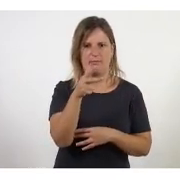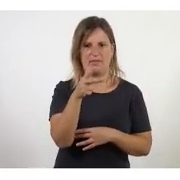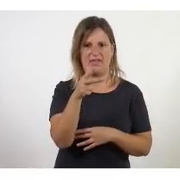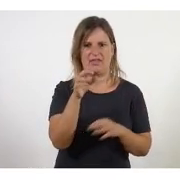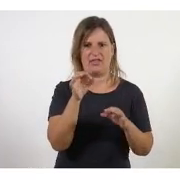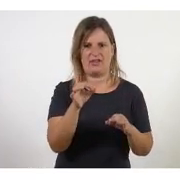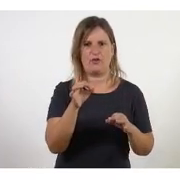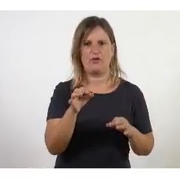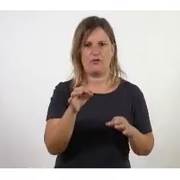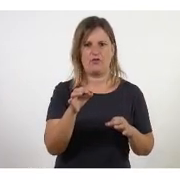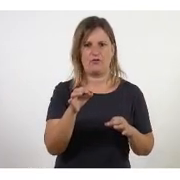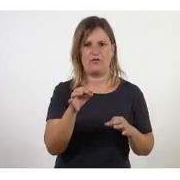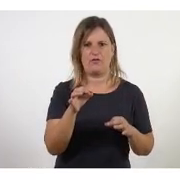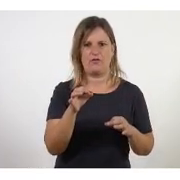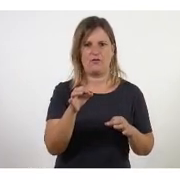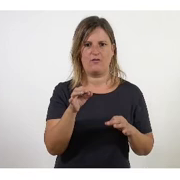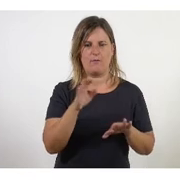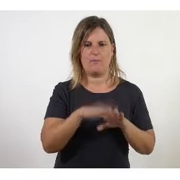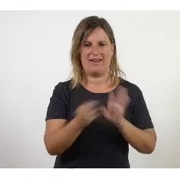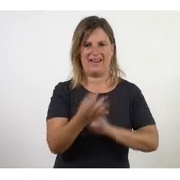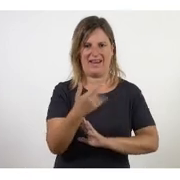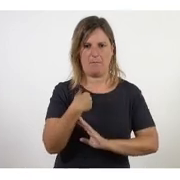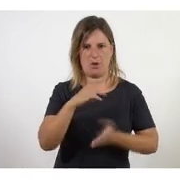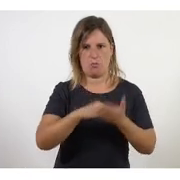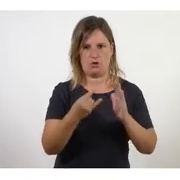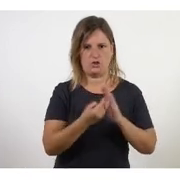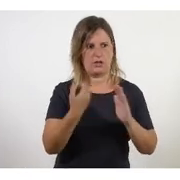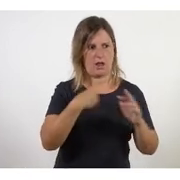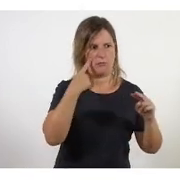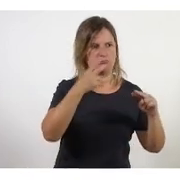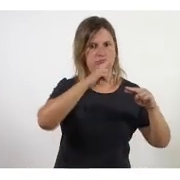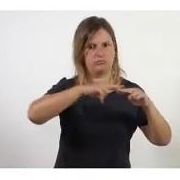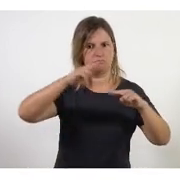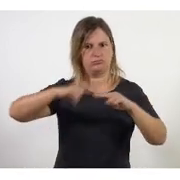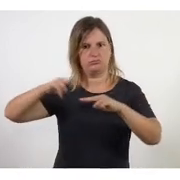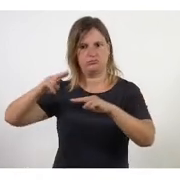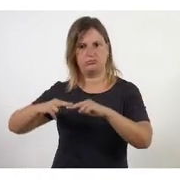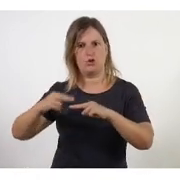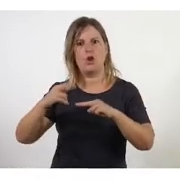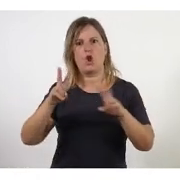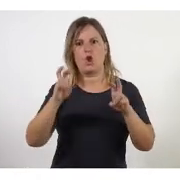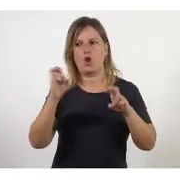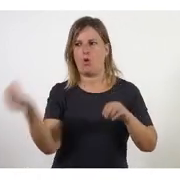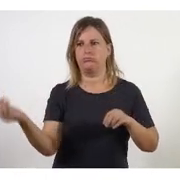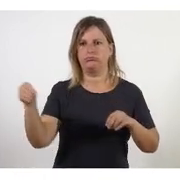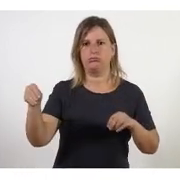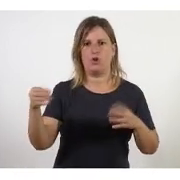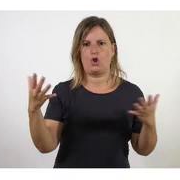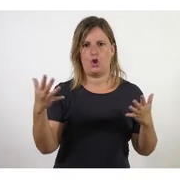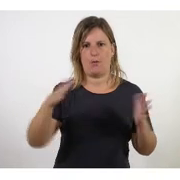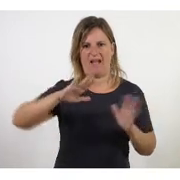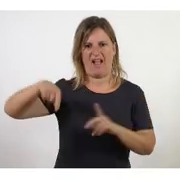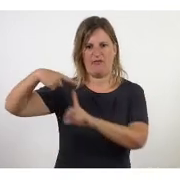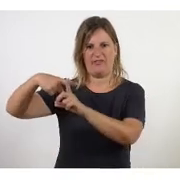creació del meu projecte. Hem vist després com afegir-ne de nous, recordeu-vos, per la part del